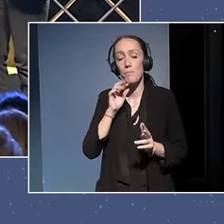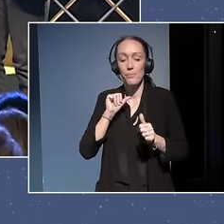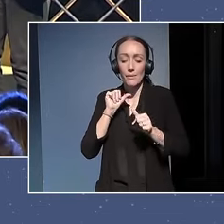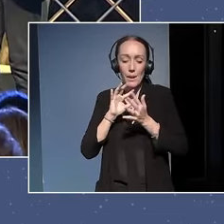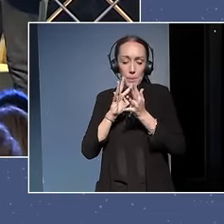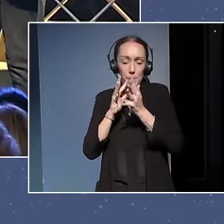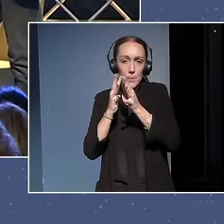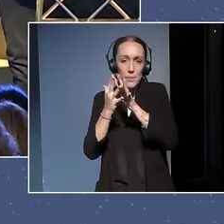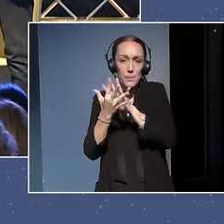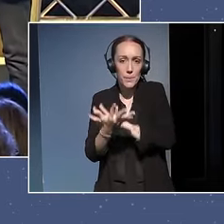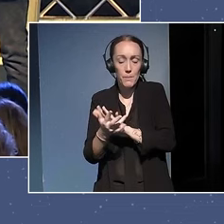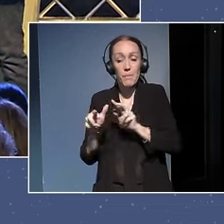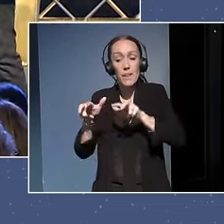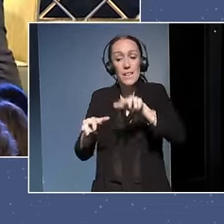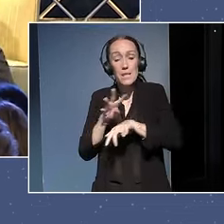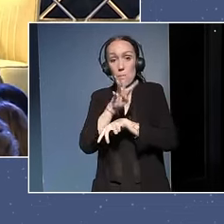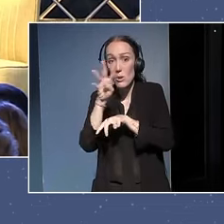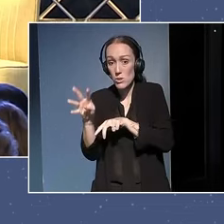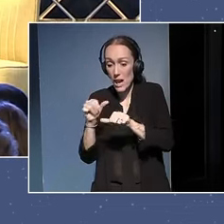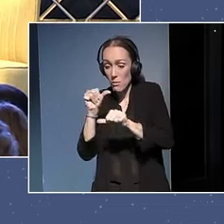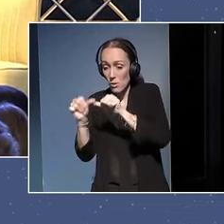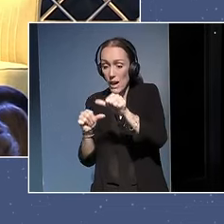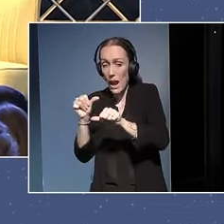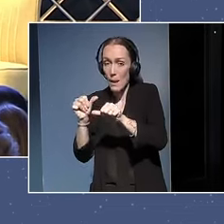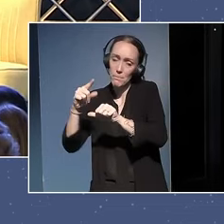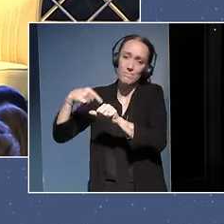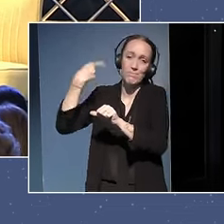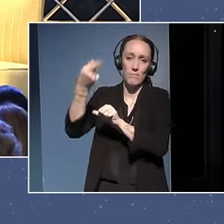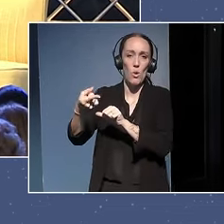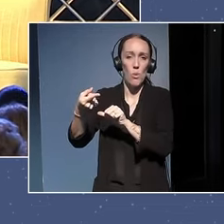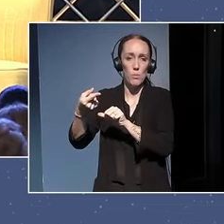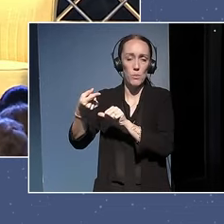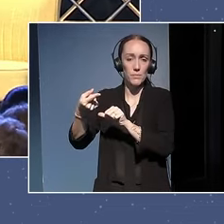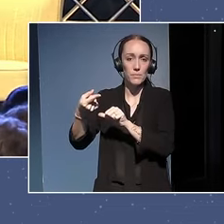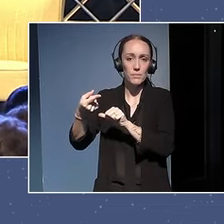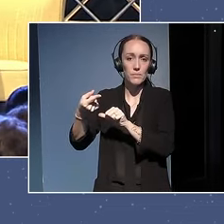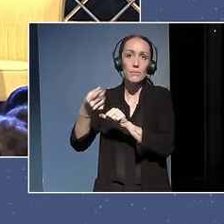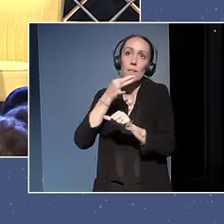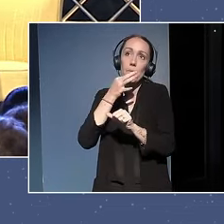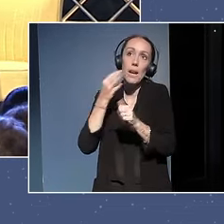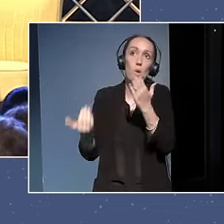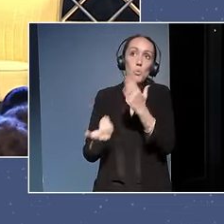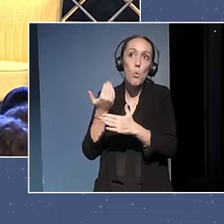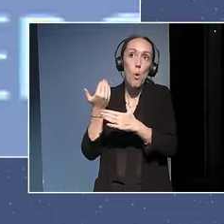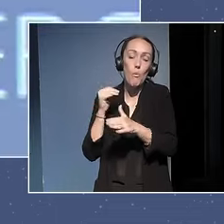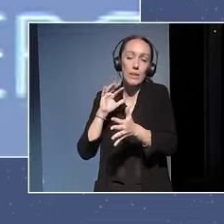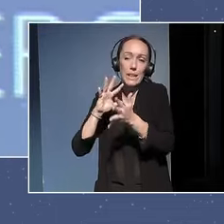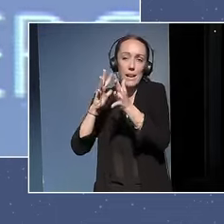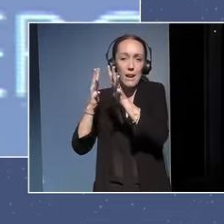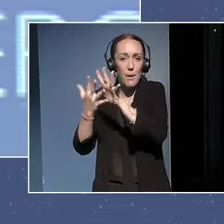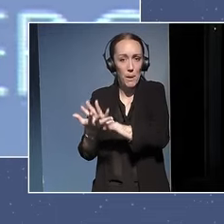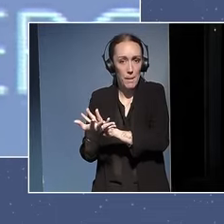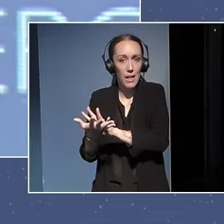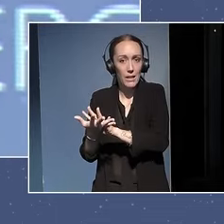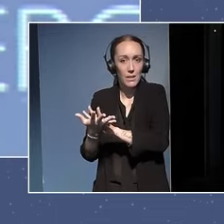spinosauro sono stati degli adattamenti successivi sono stati delle dei sì dei nuovi adattamenti che gli hanno permesso di